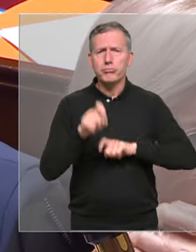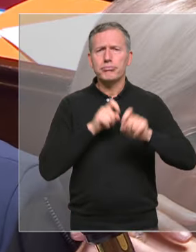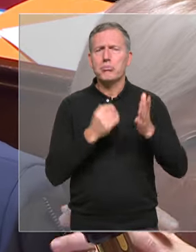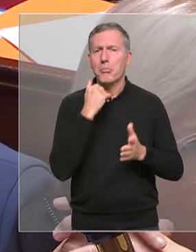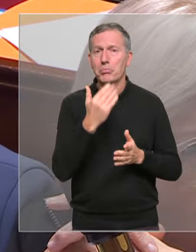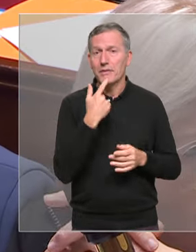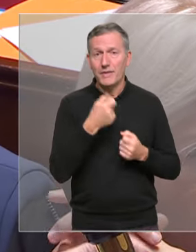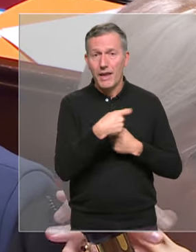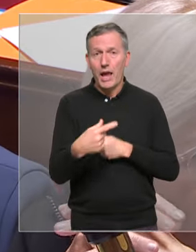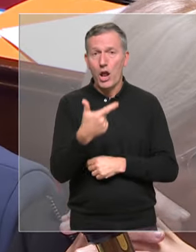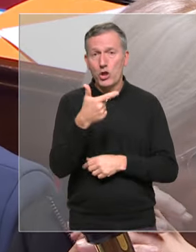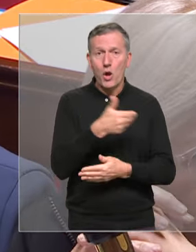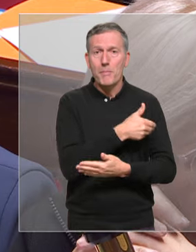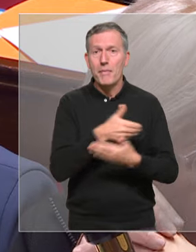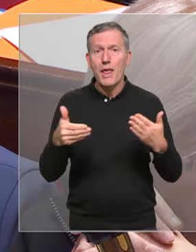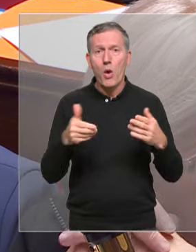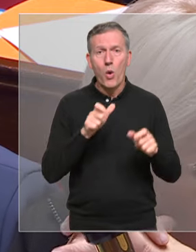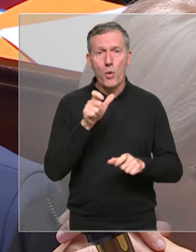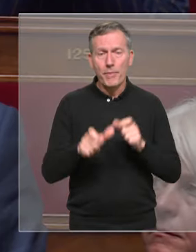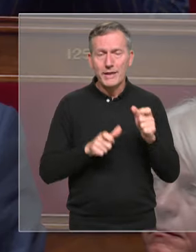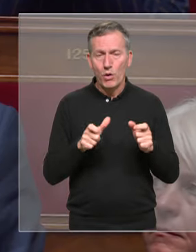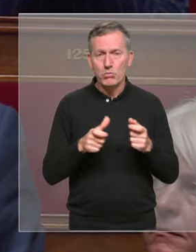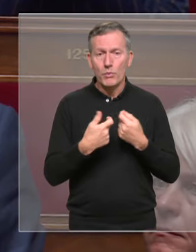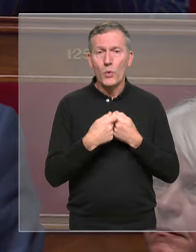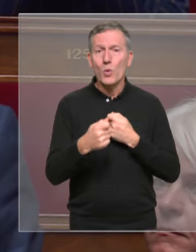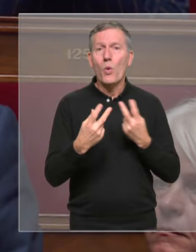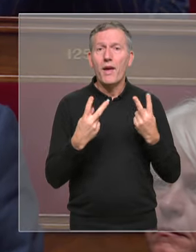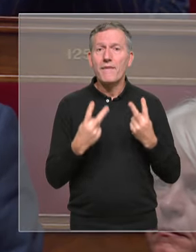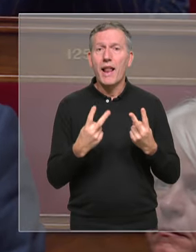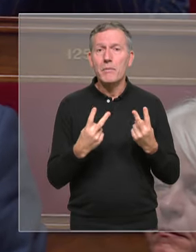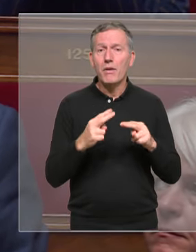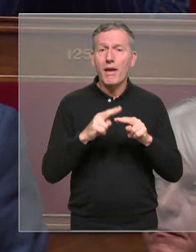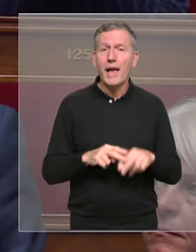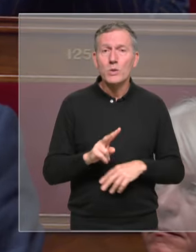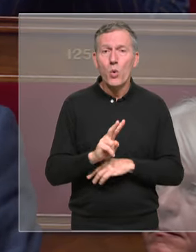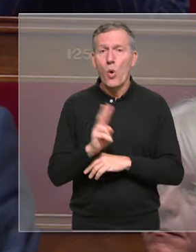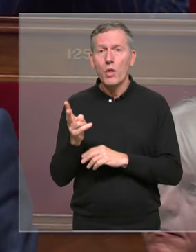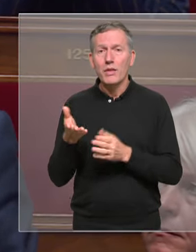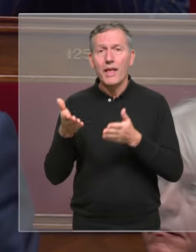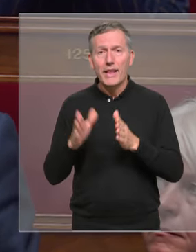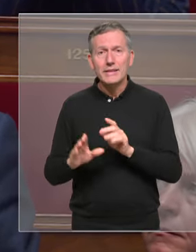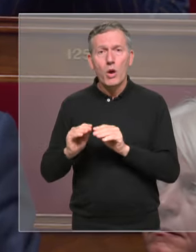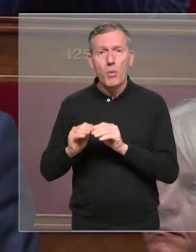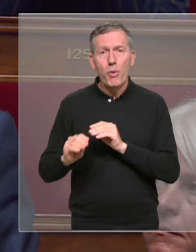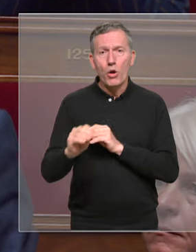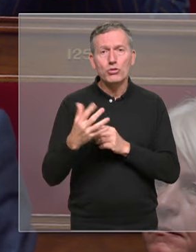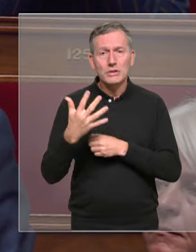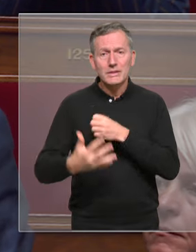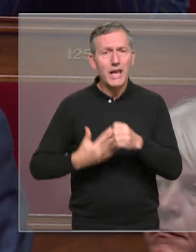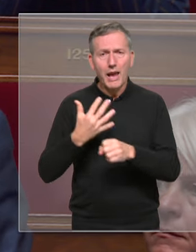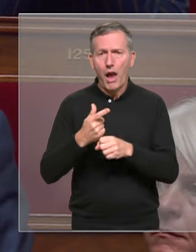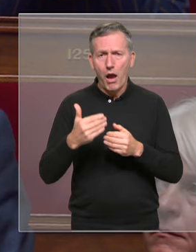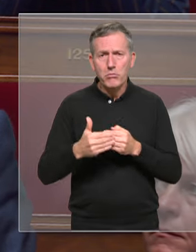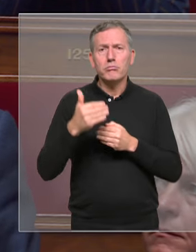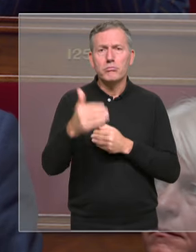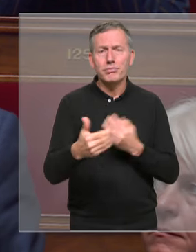soit environ 2 millions de nos concitoyens. La durée de validité des autres décisions a pour sa part été prolongée de 5 à 10 ans.